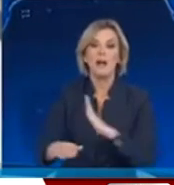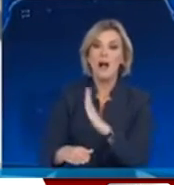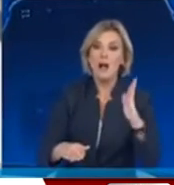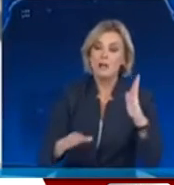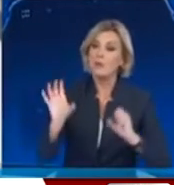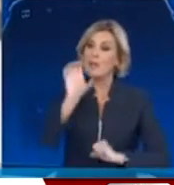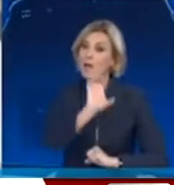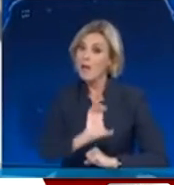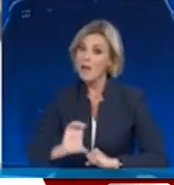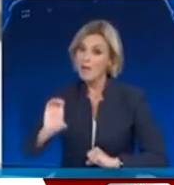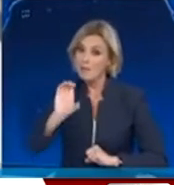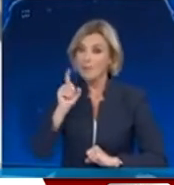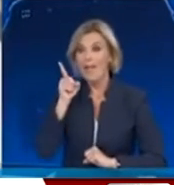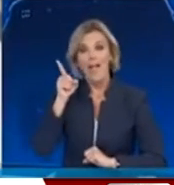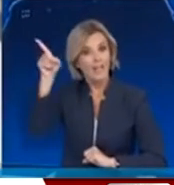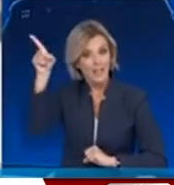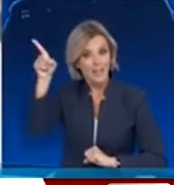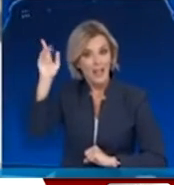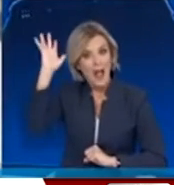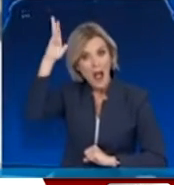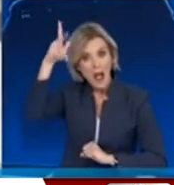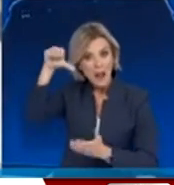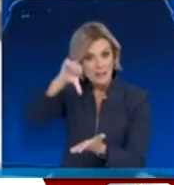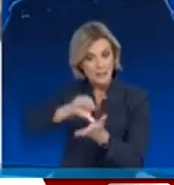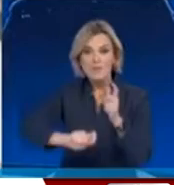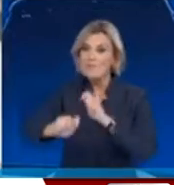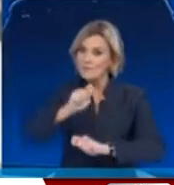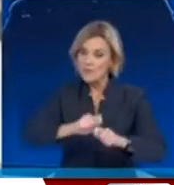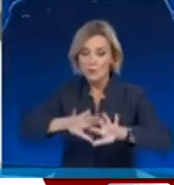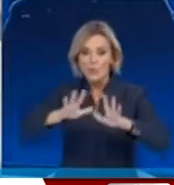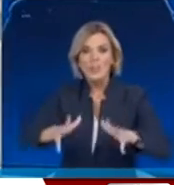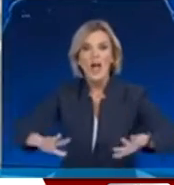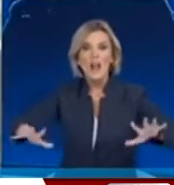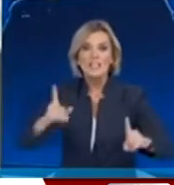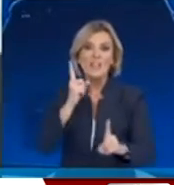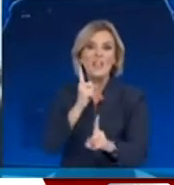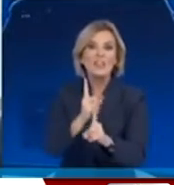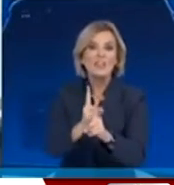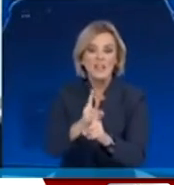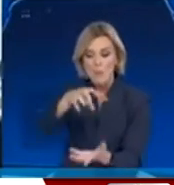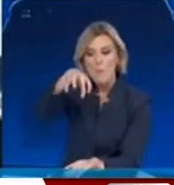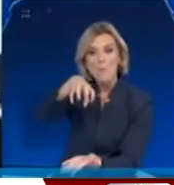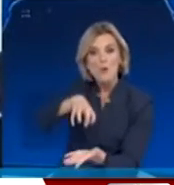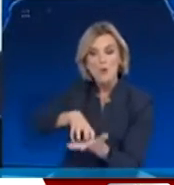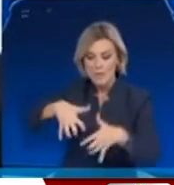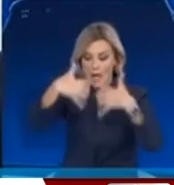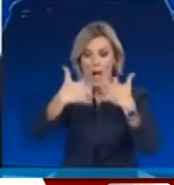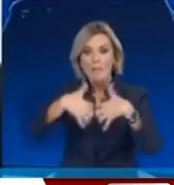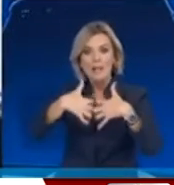ξέρετε, κατασκευάζεται πλωτή μονάδα επεξεργασίας φυσικού